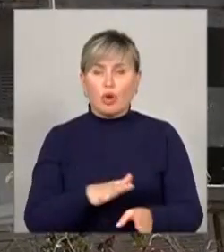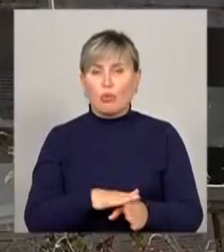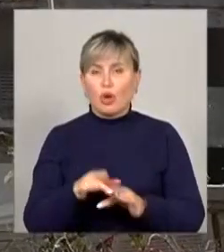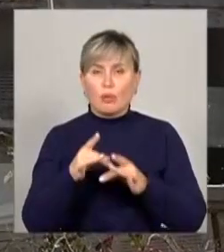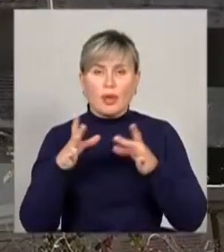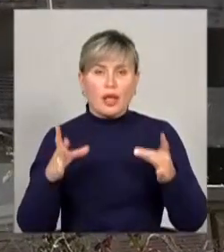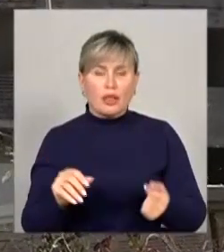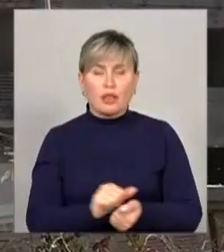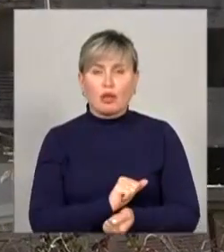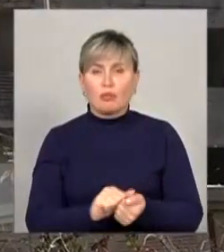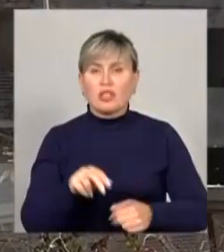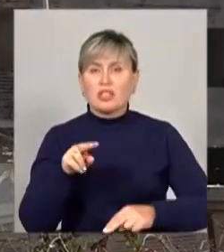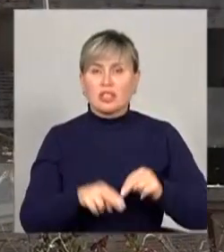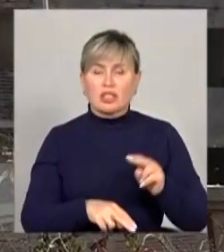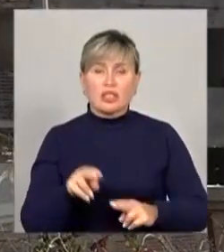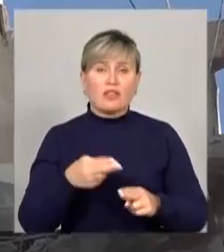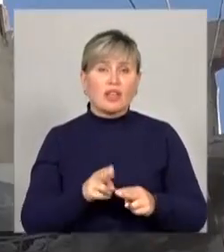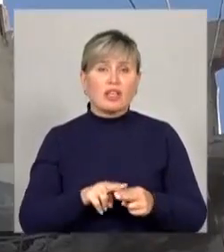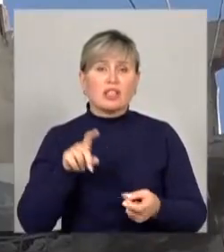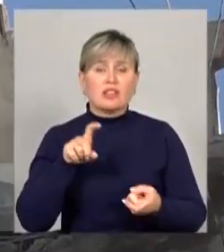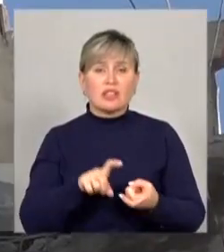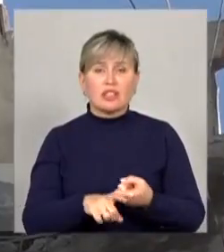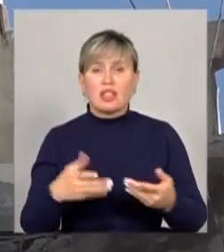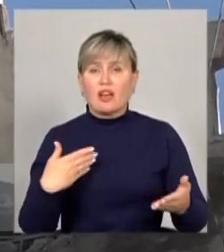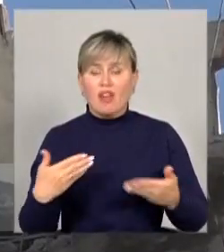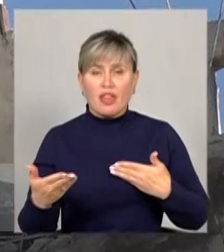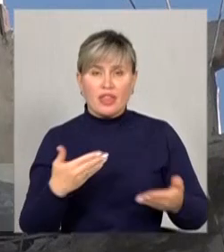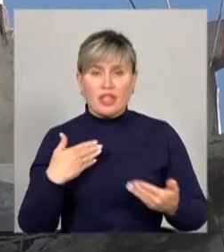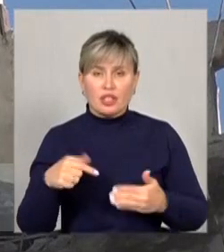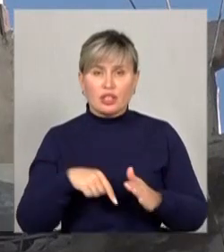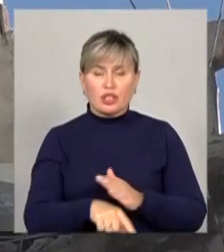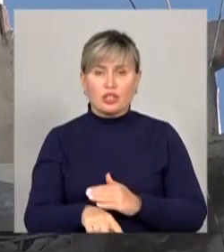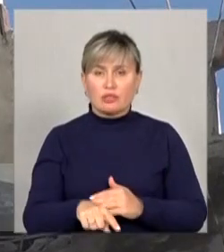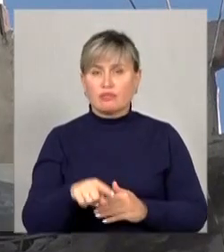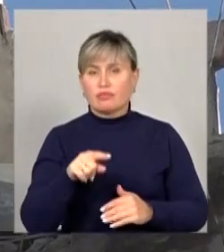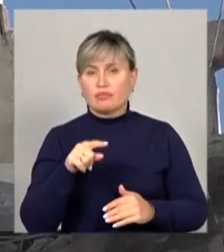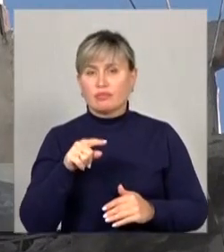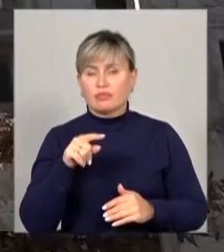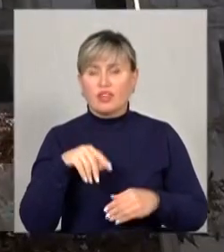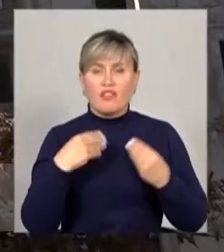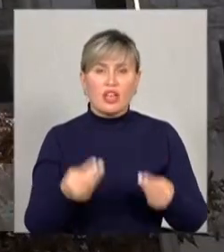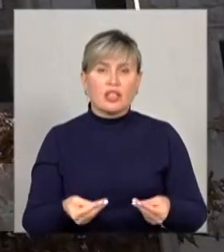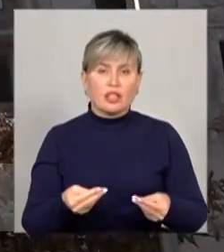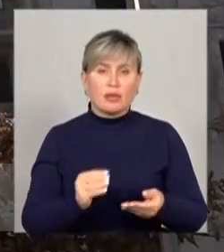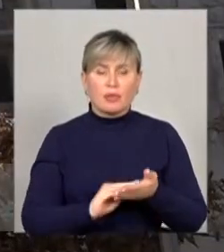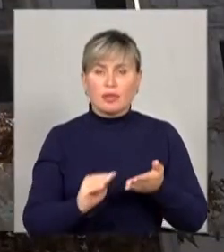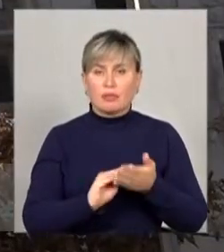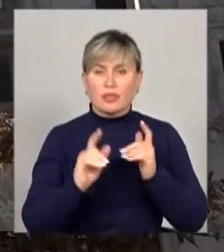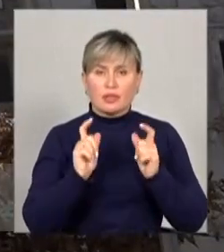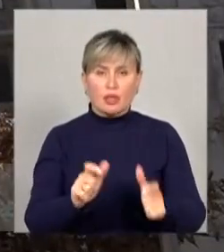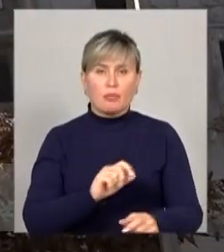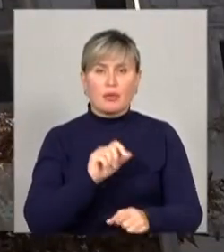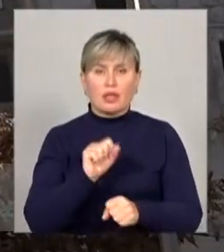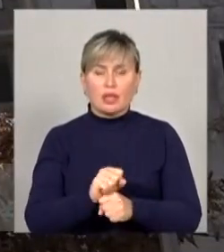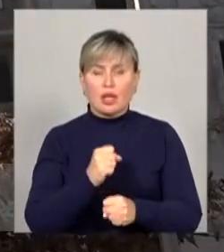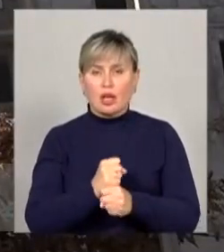пакет документов на строительство. В этой связи в отношении ЖК «Орда-Сити», «Достар Делюкс» и «Верона» выдано предписание на приостановление